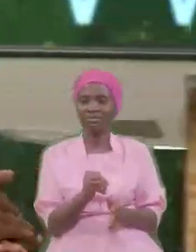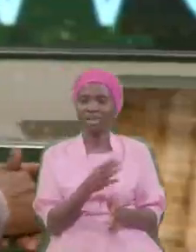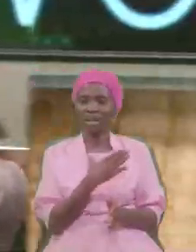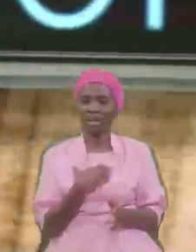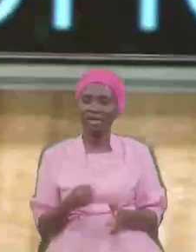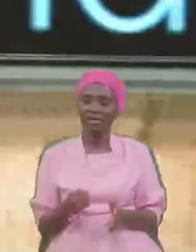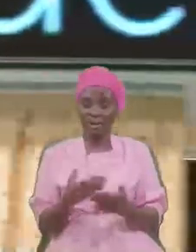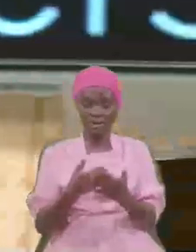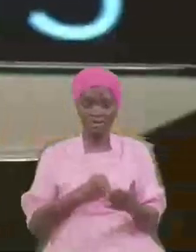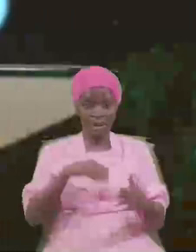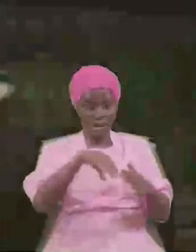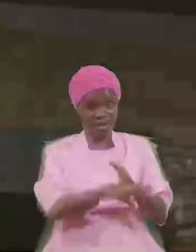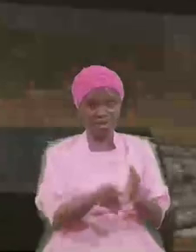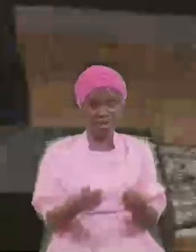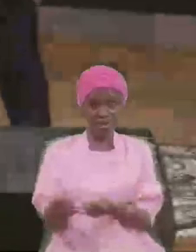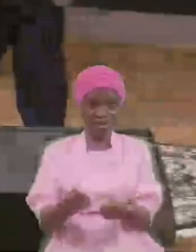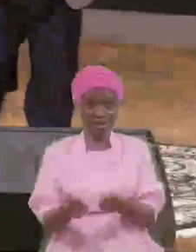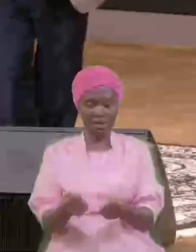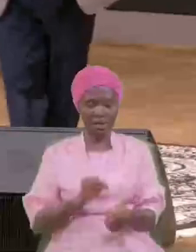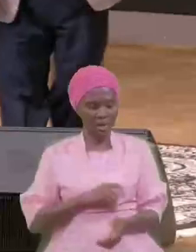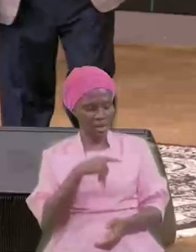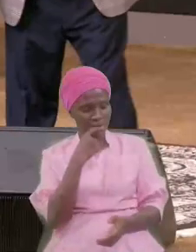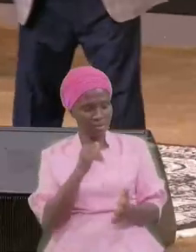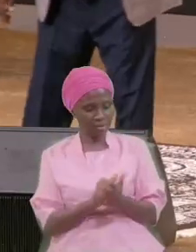Avant que je ne rentre là-bas, j'ai dit,